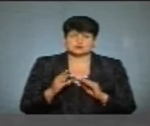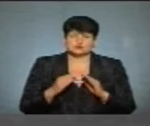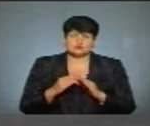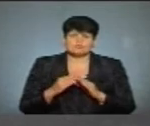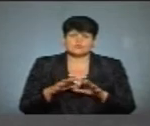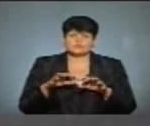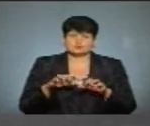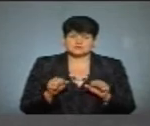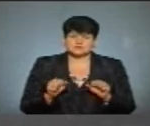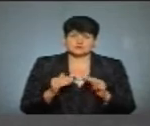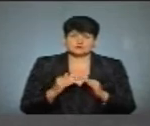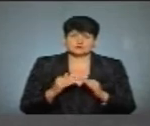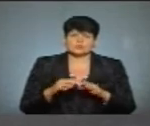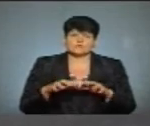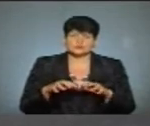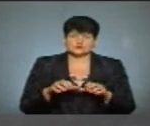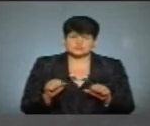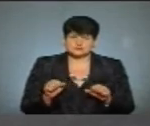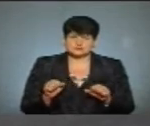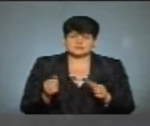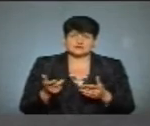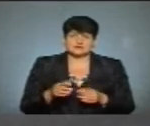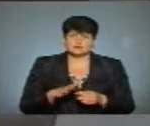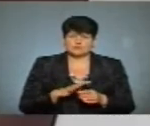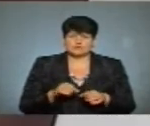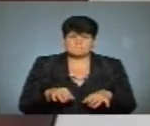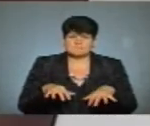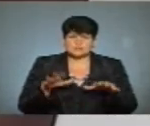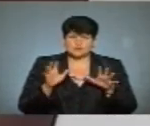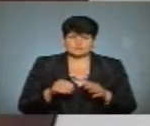які будинковолодіння, де були підтоплення.